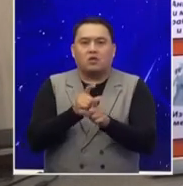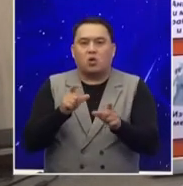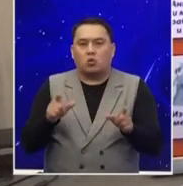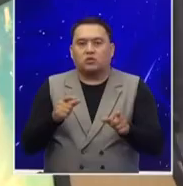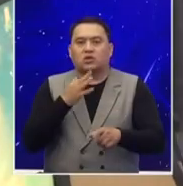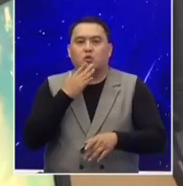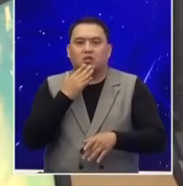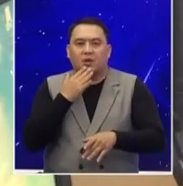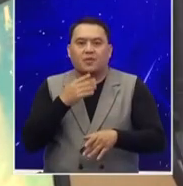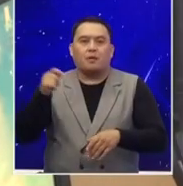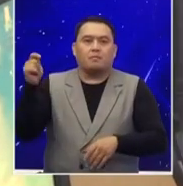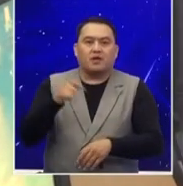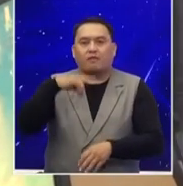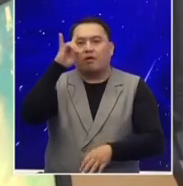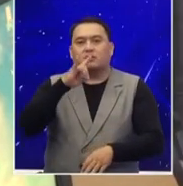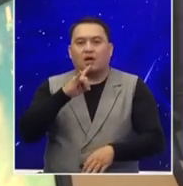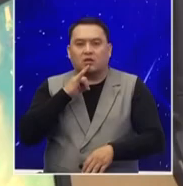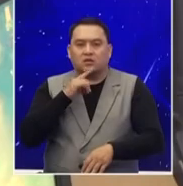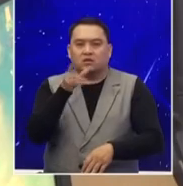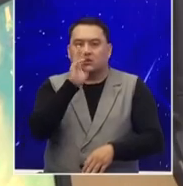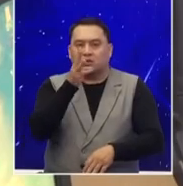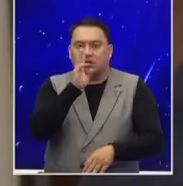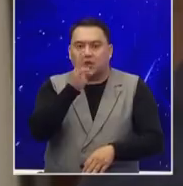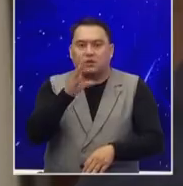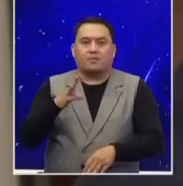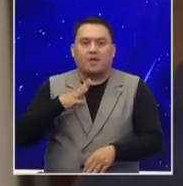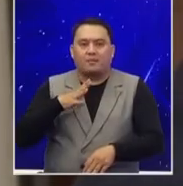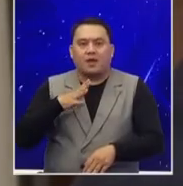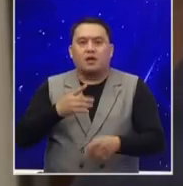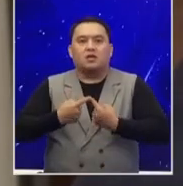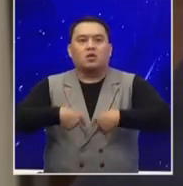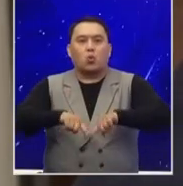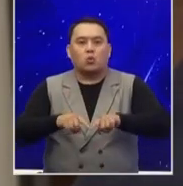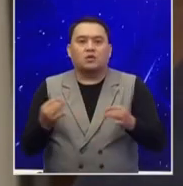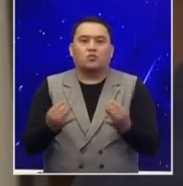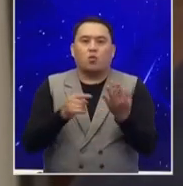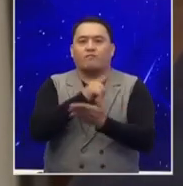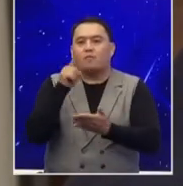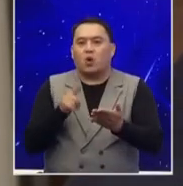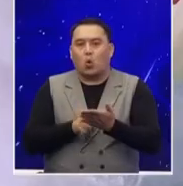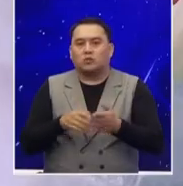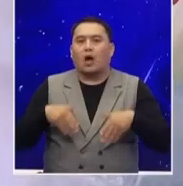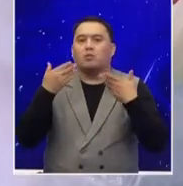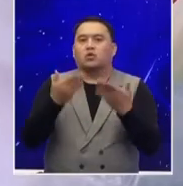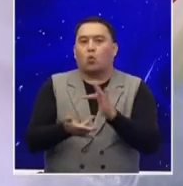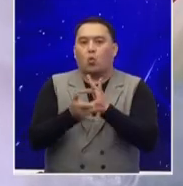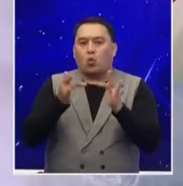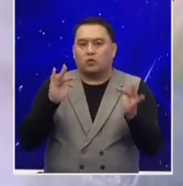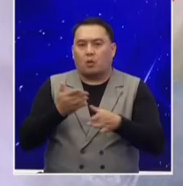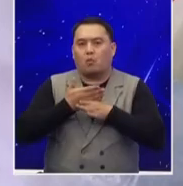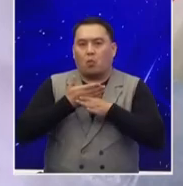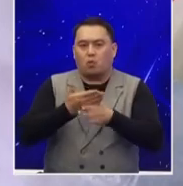из-за рубежа, приехавшие в Казахстан на заработки. По интересующим вопросам они могут обратиться